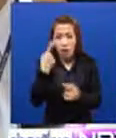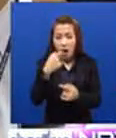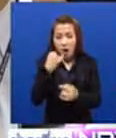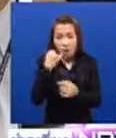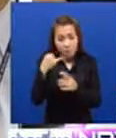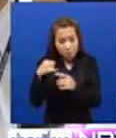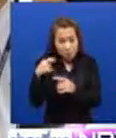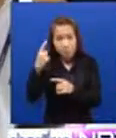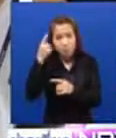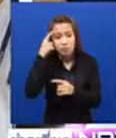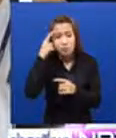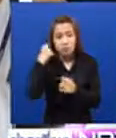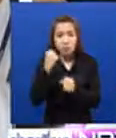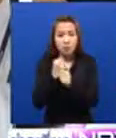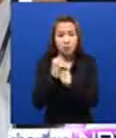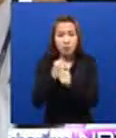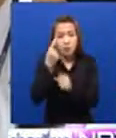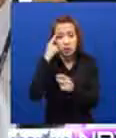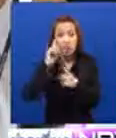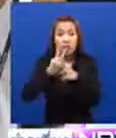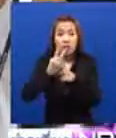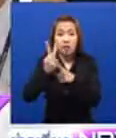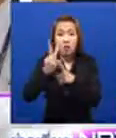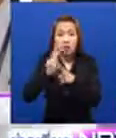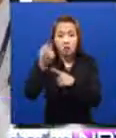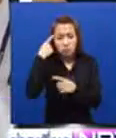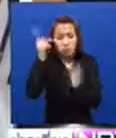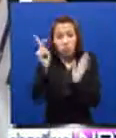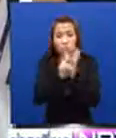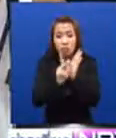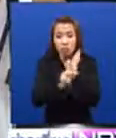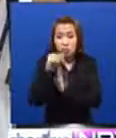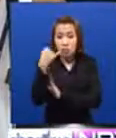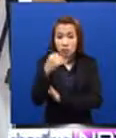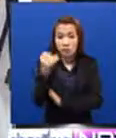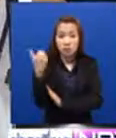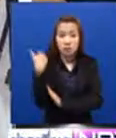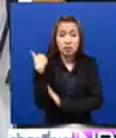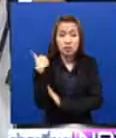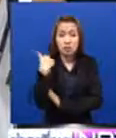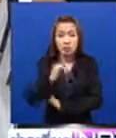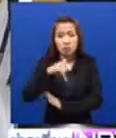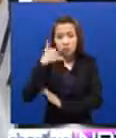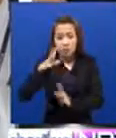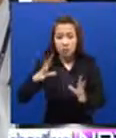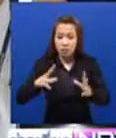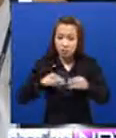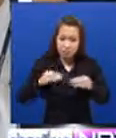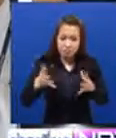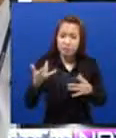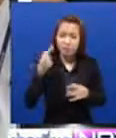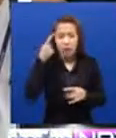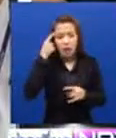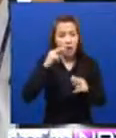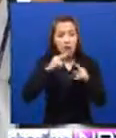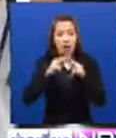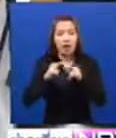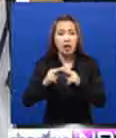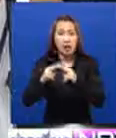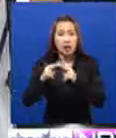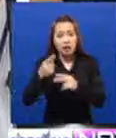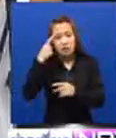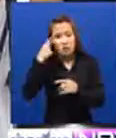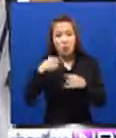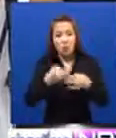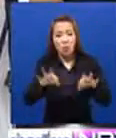ามว่ามันง่ายไหมล่ะอันที่หนึ่งอันที่สองผิดกฎหมายหรือเปล่าไม่ยอมรับอะไรสักอย่างเลยแล้วจะเอาแต่สิทธิเสรีภ